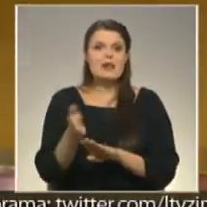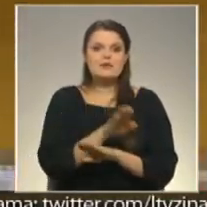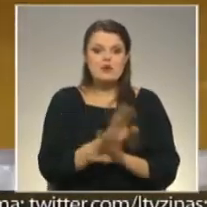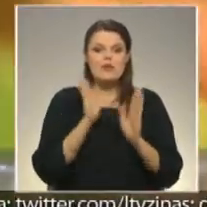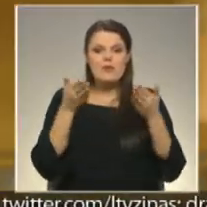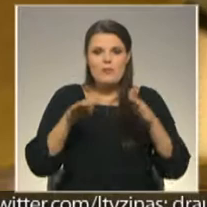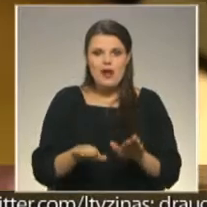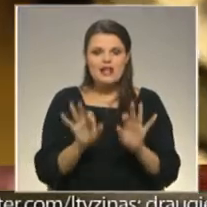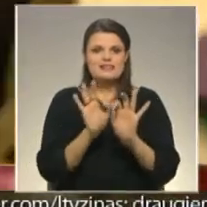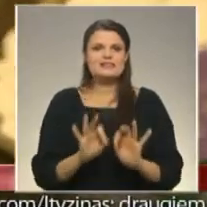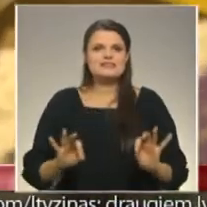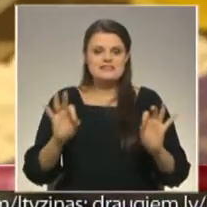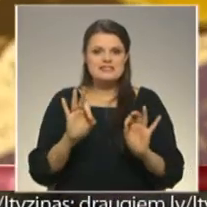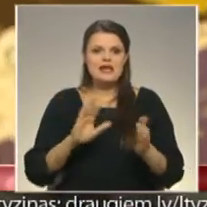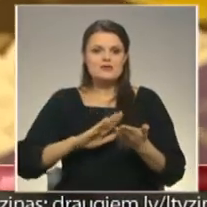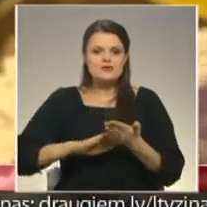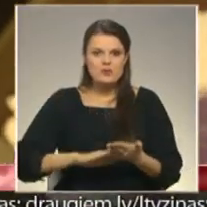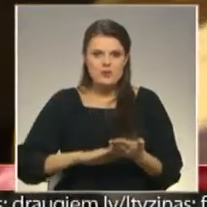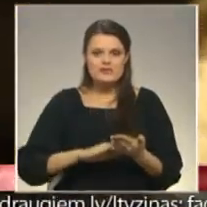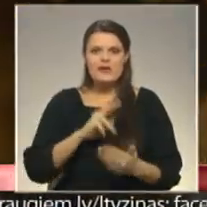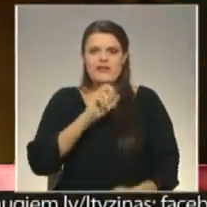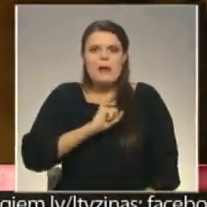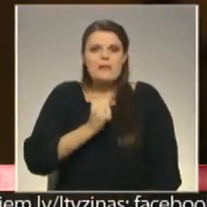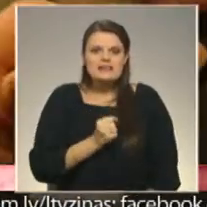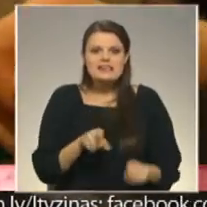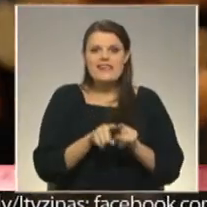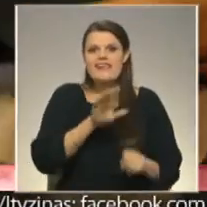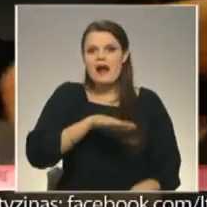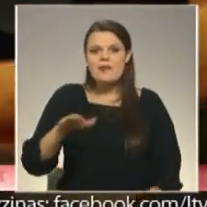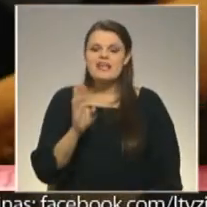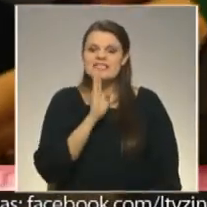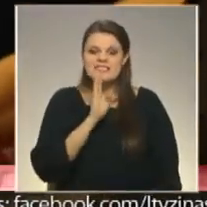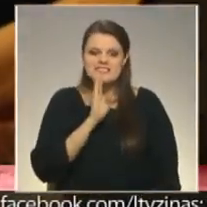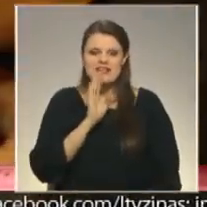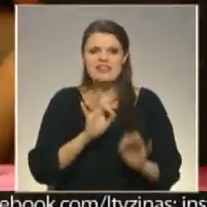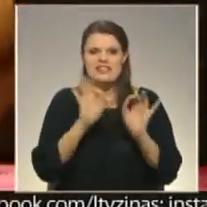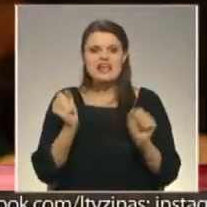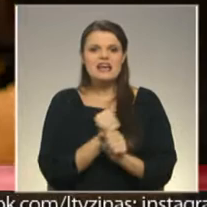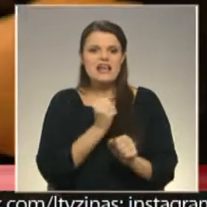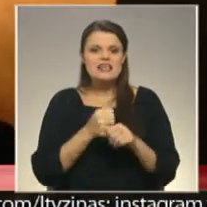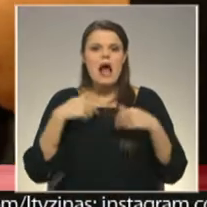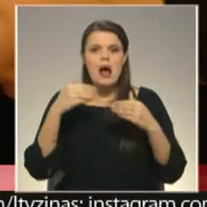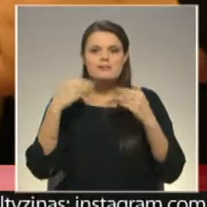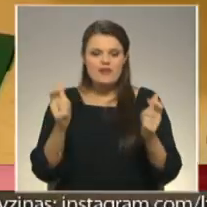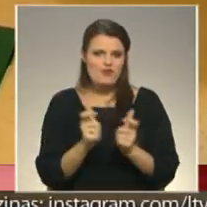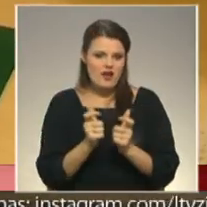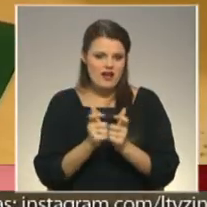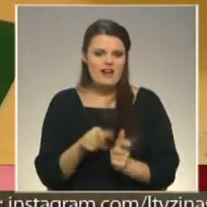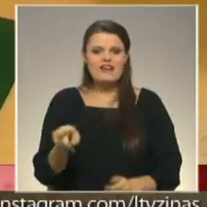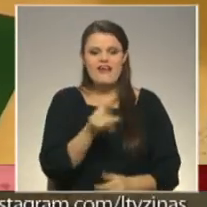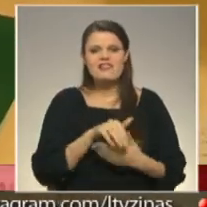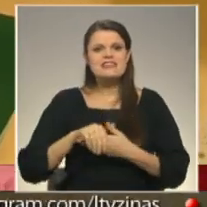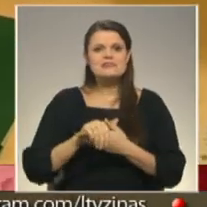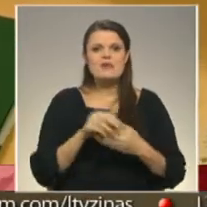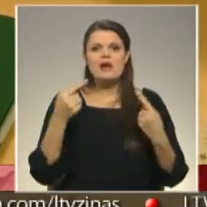un jums paliks tāds skaists nospiedums. Nepacietīgas kā bērni, sievietes ķeras pie apsveikuma kartiņu gatavošanas. Viņas vieno